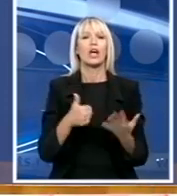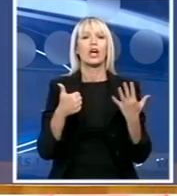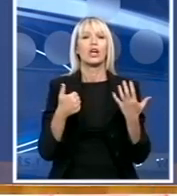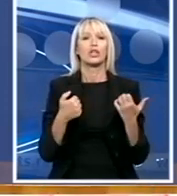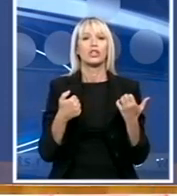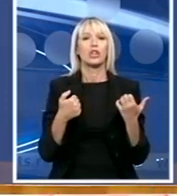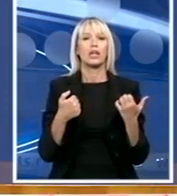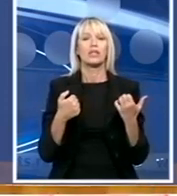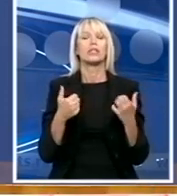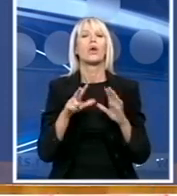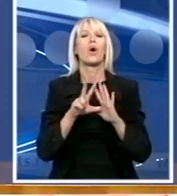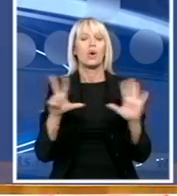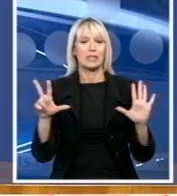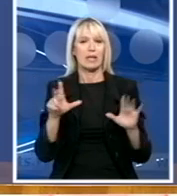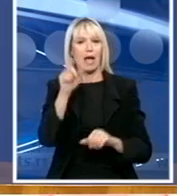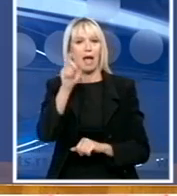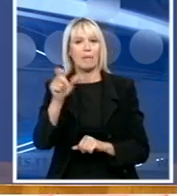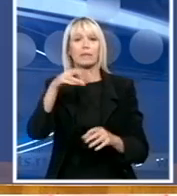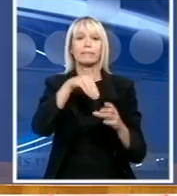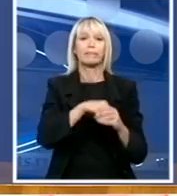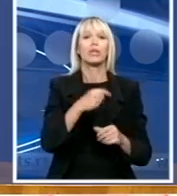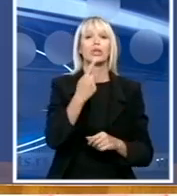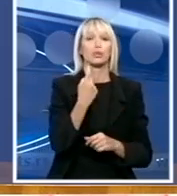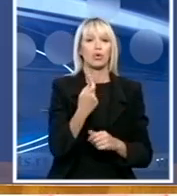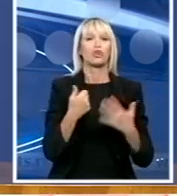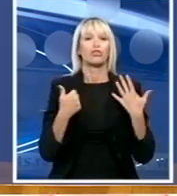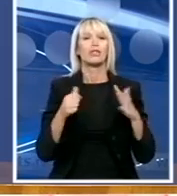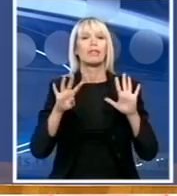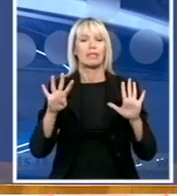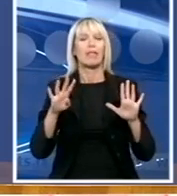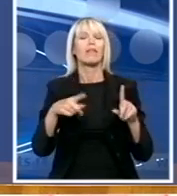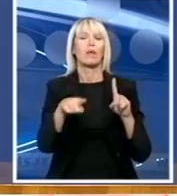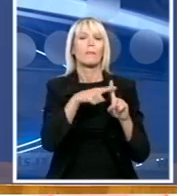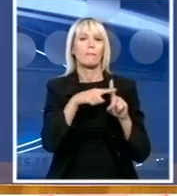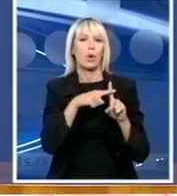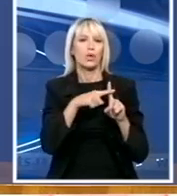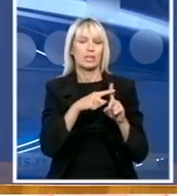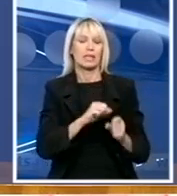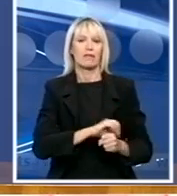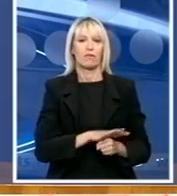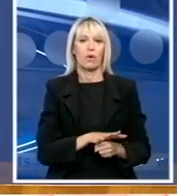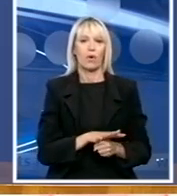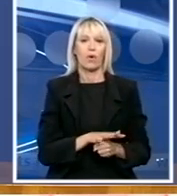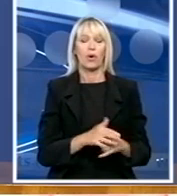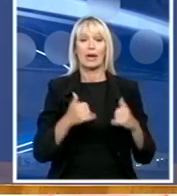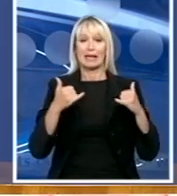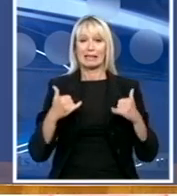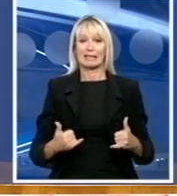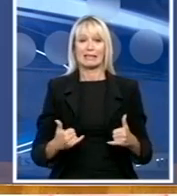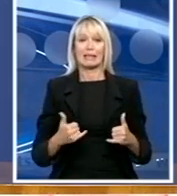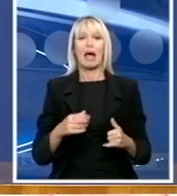11.618 osoba, od kojih je 169 bilo pozitivno na prisustvo ovoga virusa. U ovom momentu